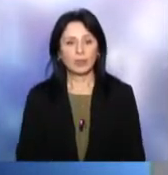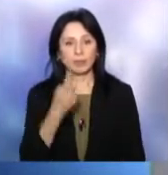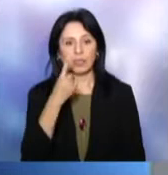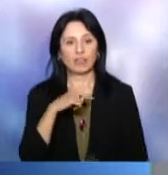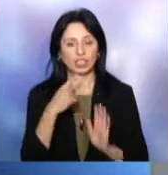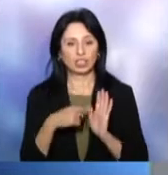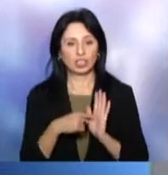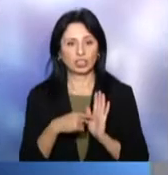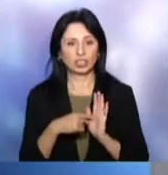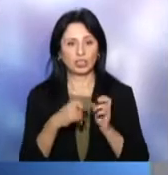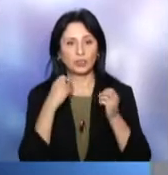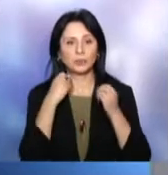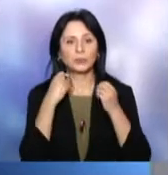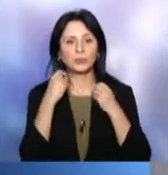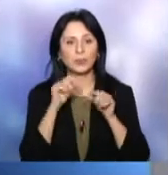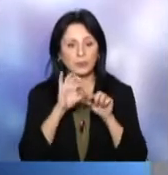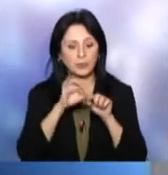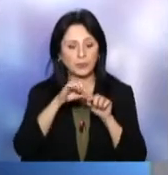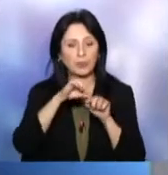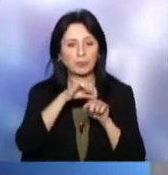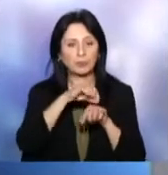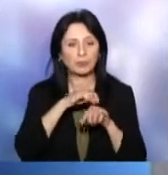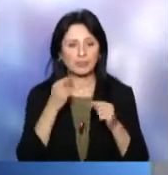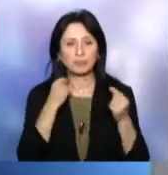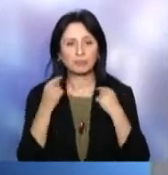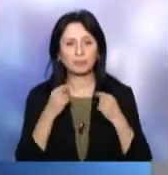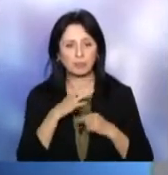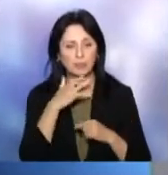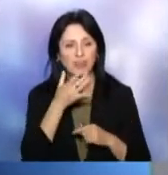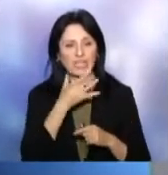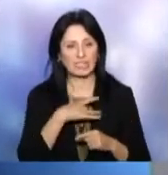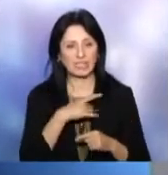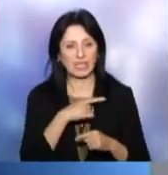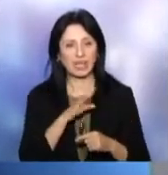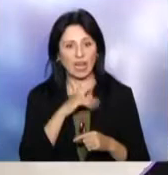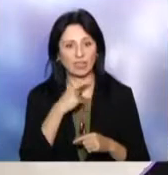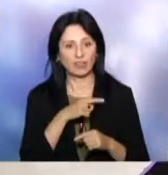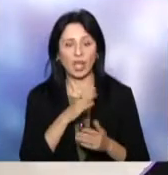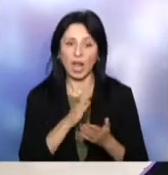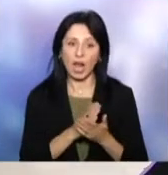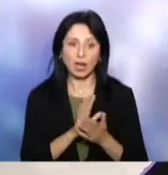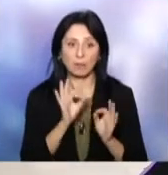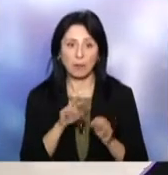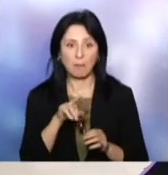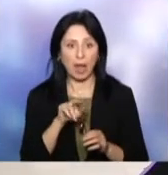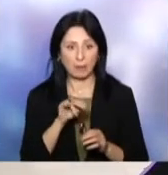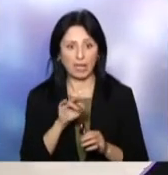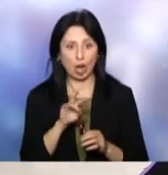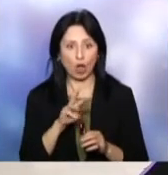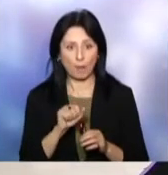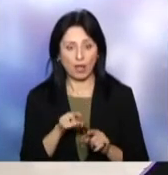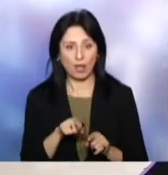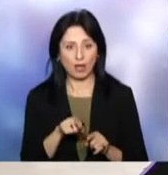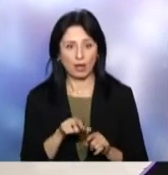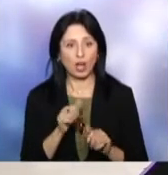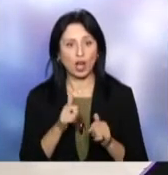კითხვა, მეჭეჭები, ანუ წანაზარდები, როგორც ქაბოტონმა ბრძანა, არის თუ არა მართლაც პაპილომავირუსთან დაკავშირებული